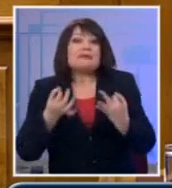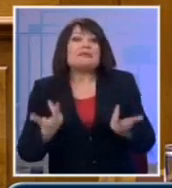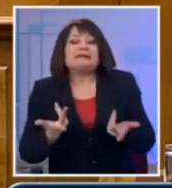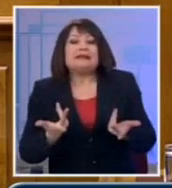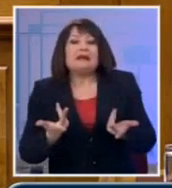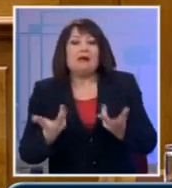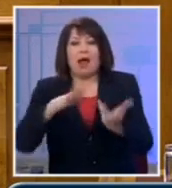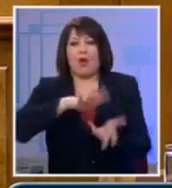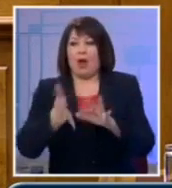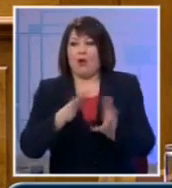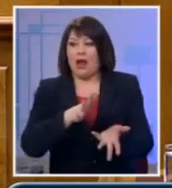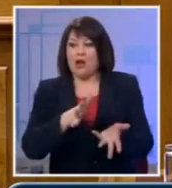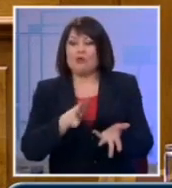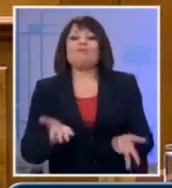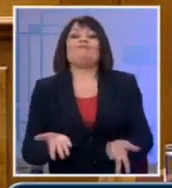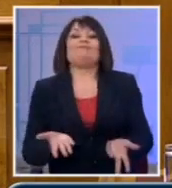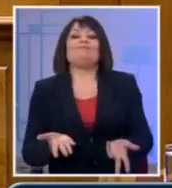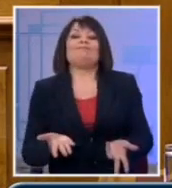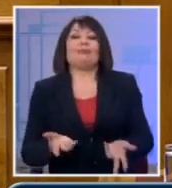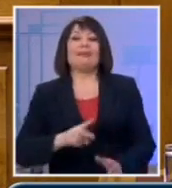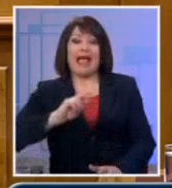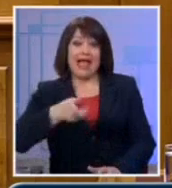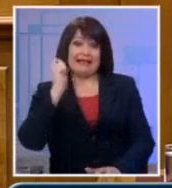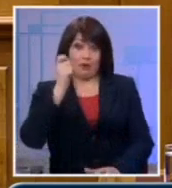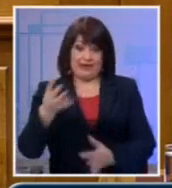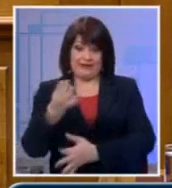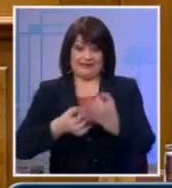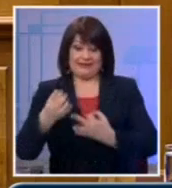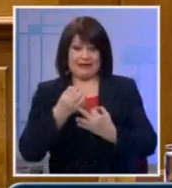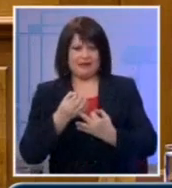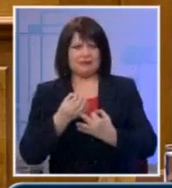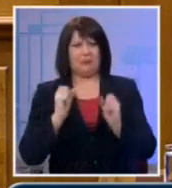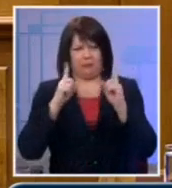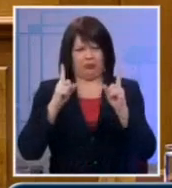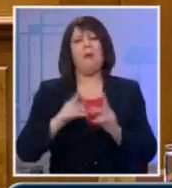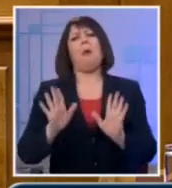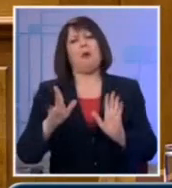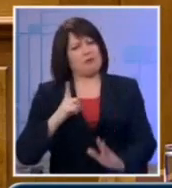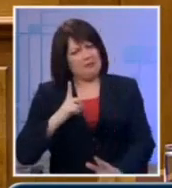Αυτές οι αντιφάσεις όμως στον αντιπολιτευτικό σας λόγο δεν μας παραξενεύουν.